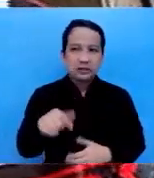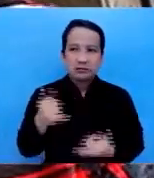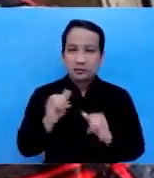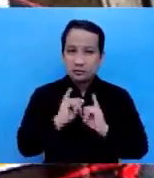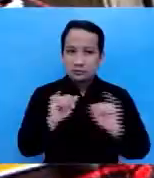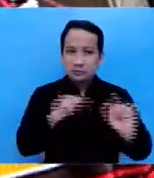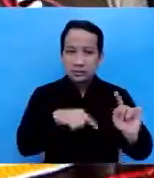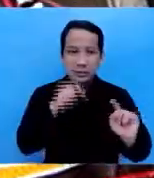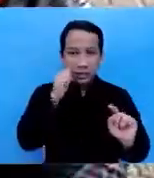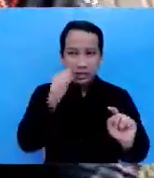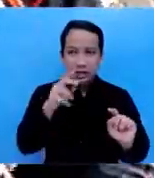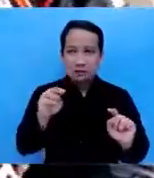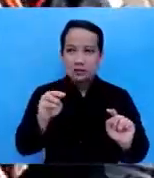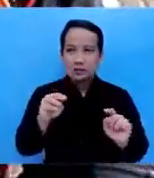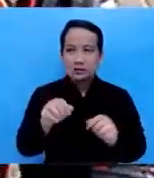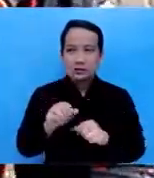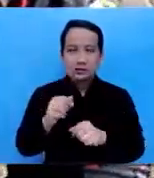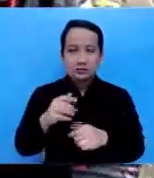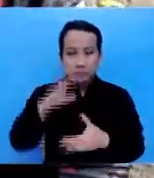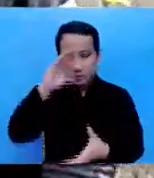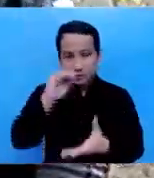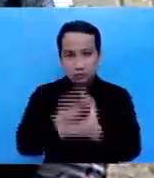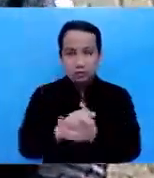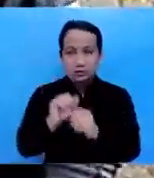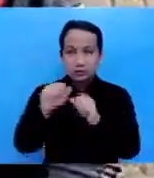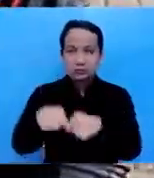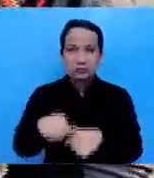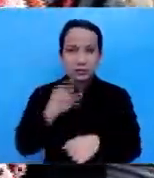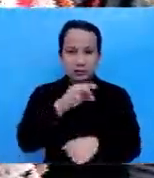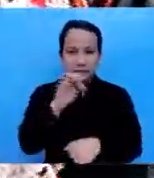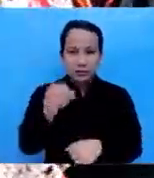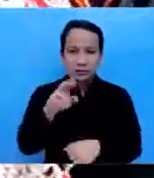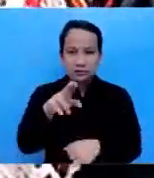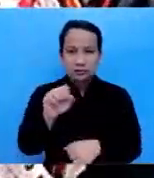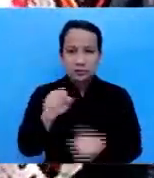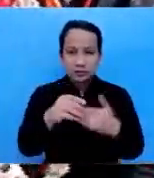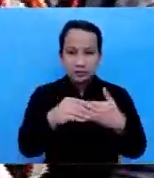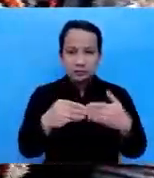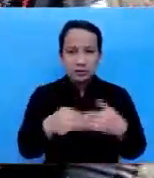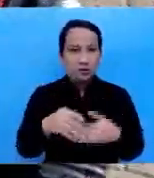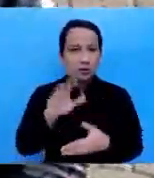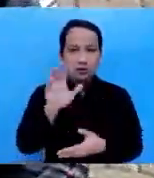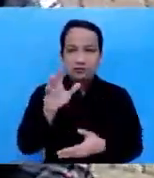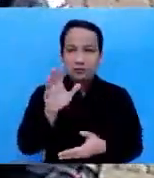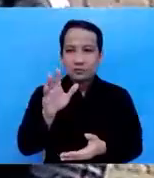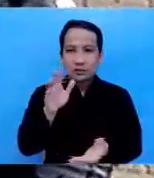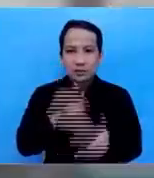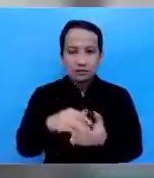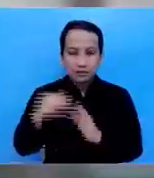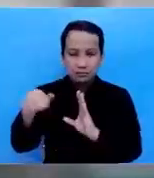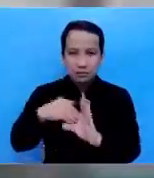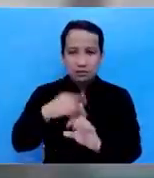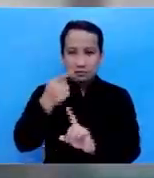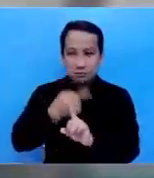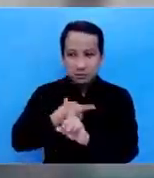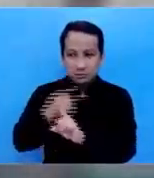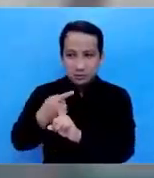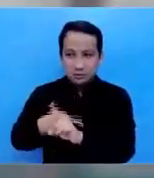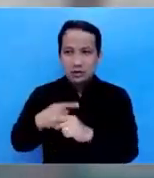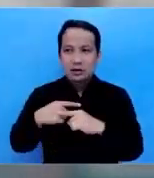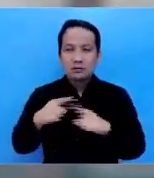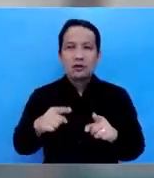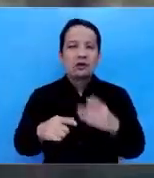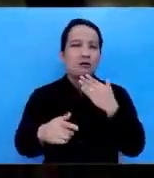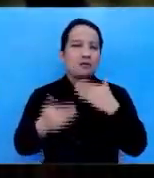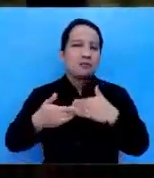Amal na may asawang seaman. Nasa $900 o higit 50,000 piso ang nakukuha niyang remittance kada buwan. Pero dahil sa pagtaas